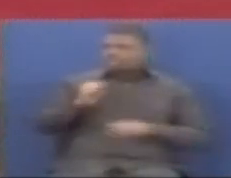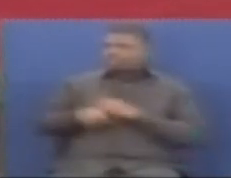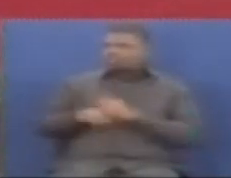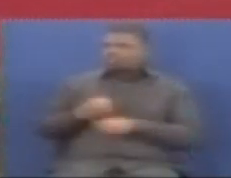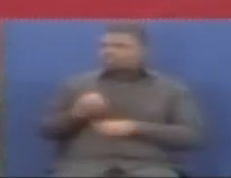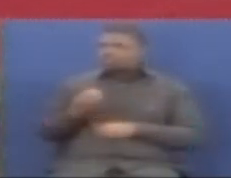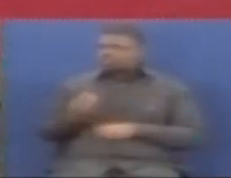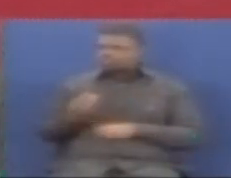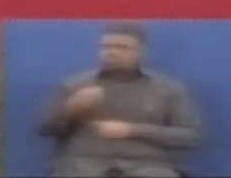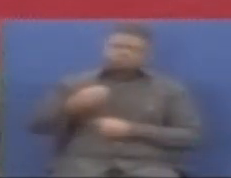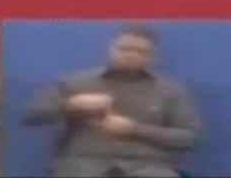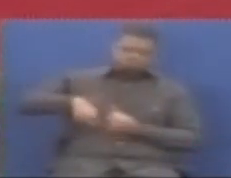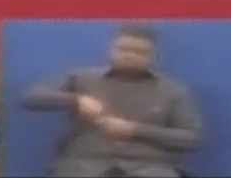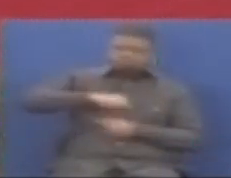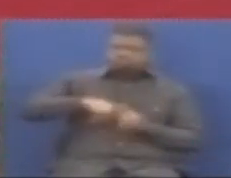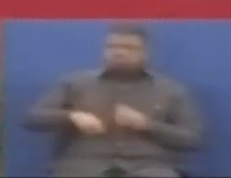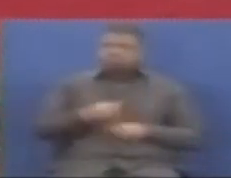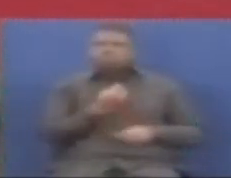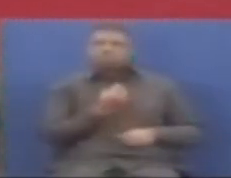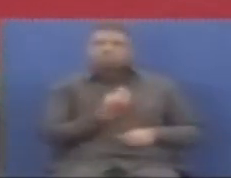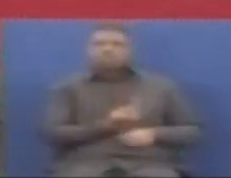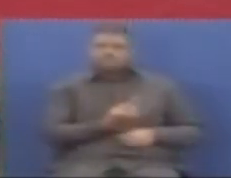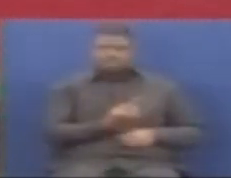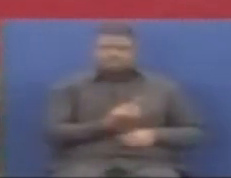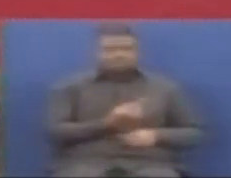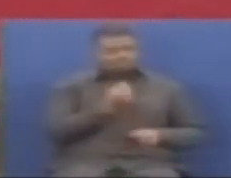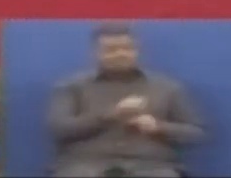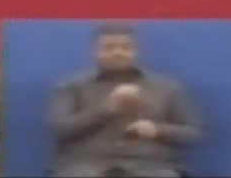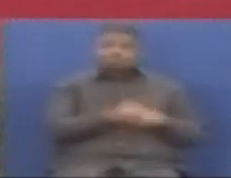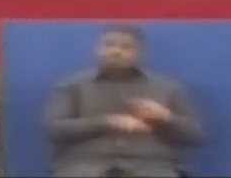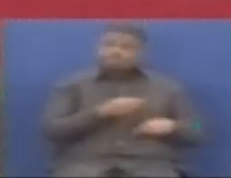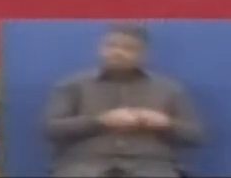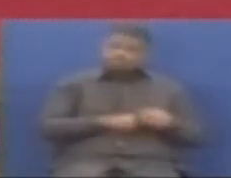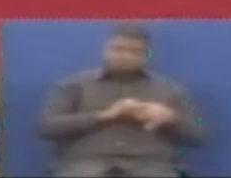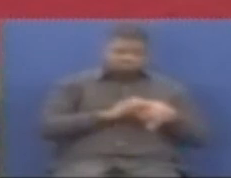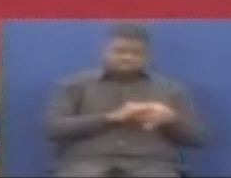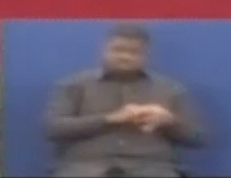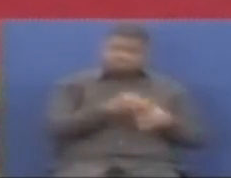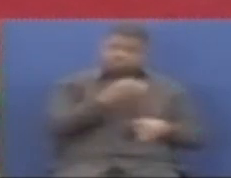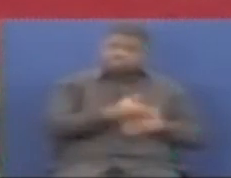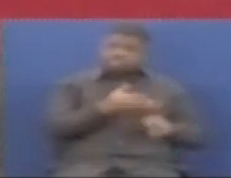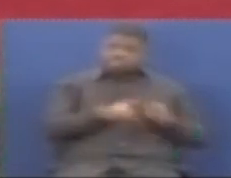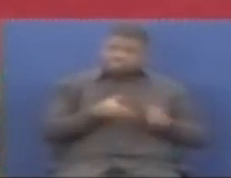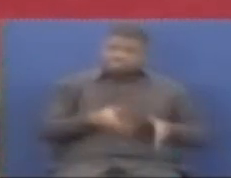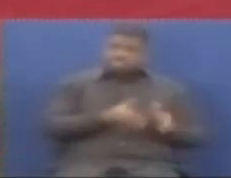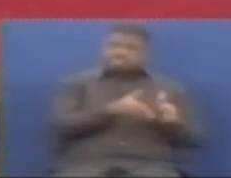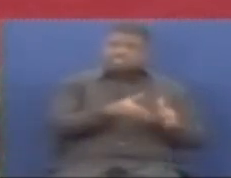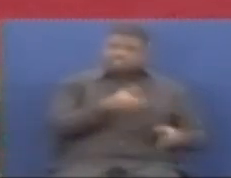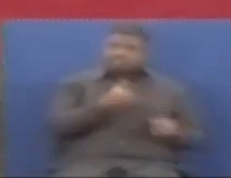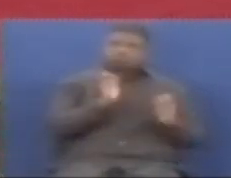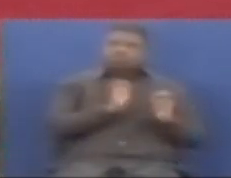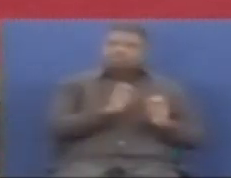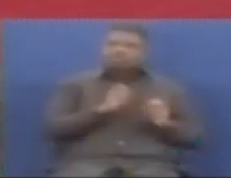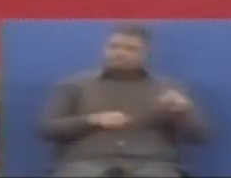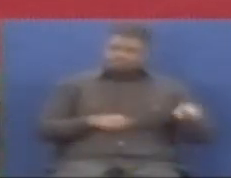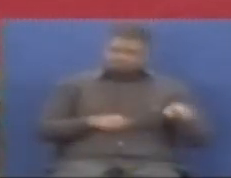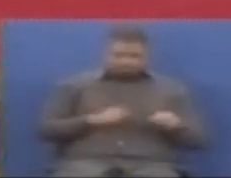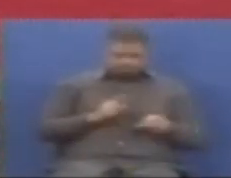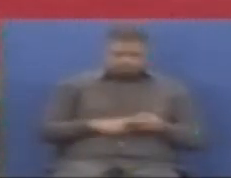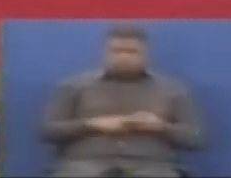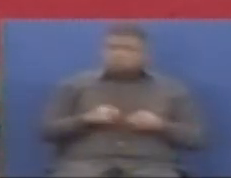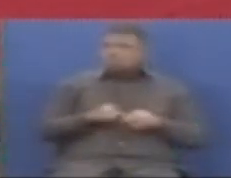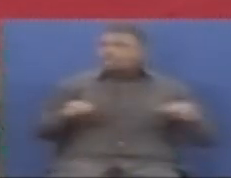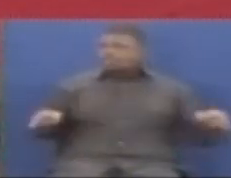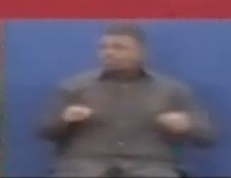wa kwanza. Kazi za mradi katika jimbo la Korogwe vijijini zinahusisha ujenzi wa njia ya umeme wa msongo wa kilovolti 33 yenye